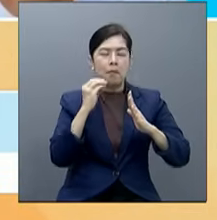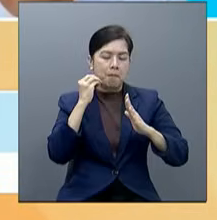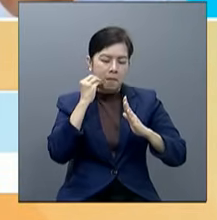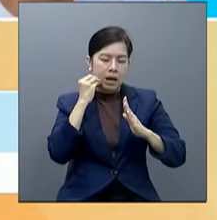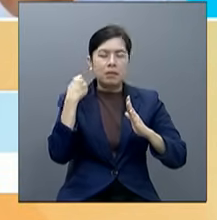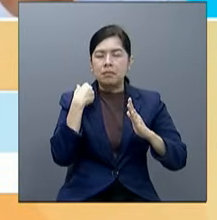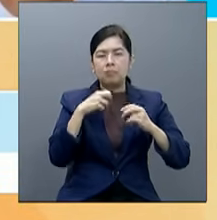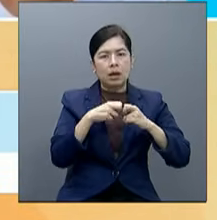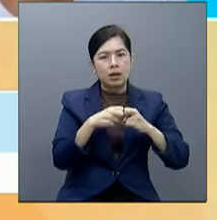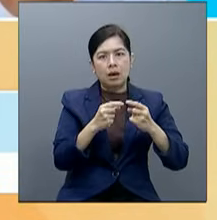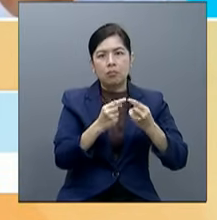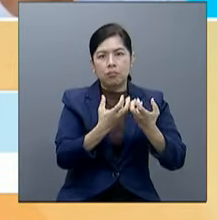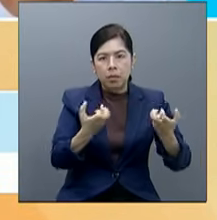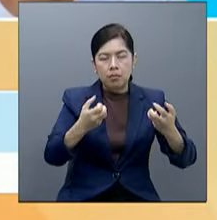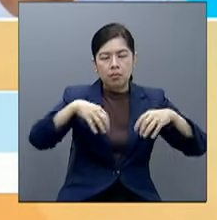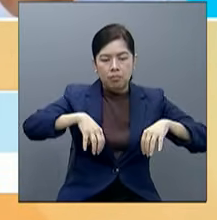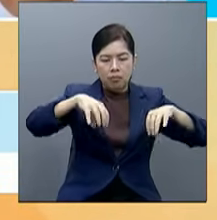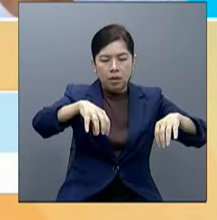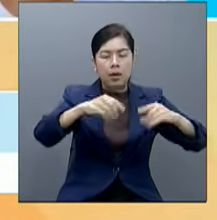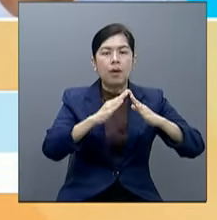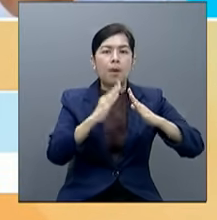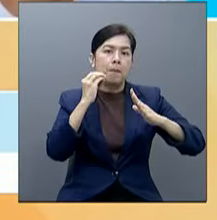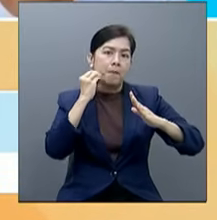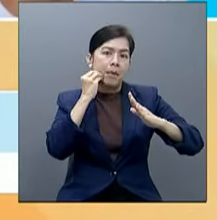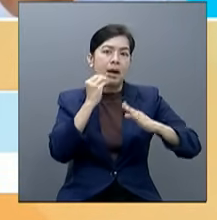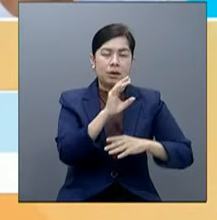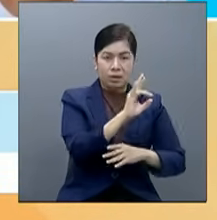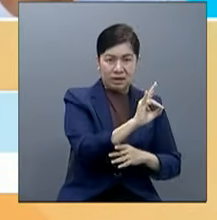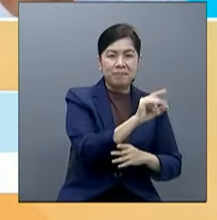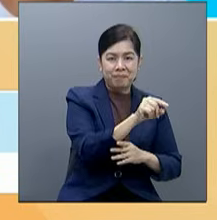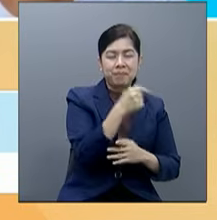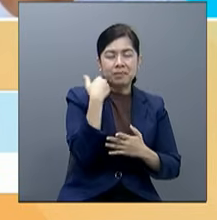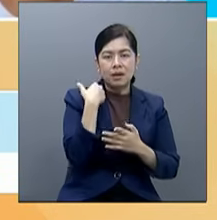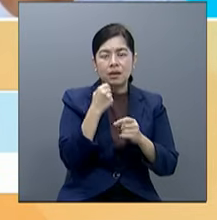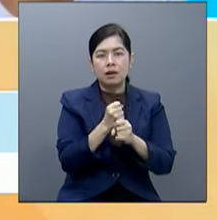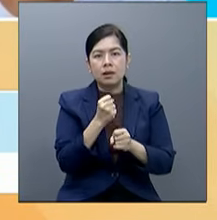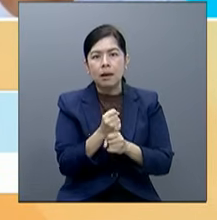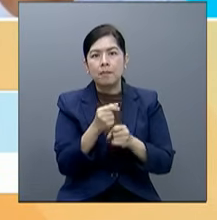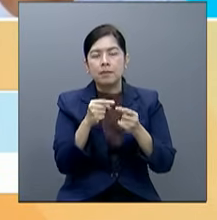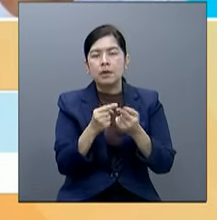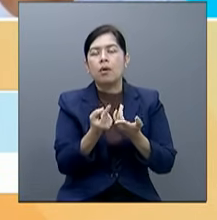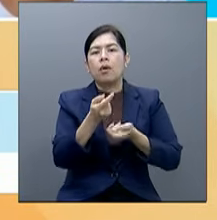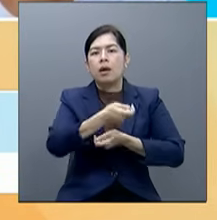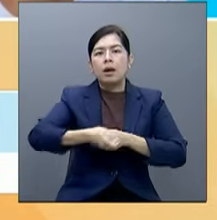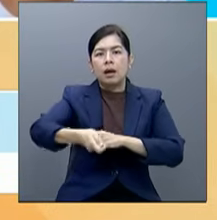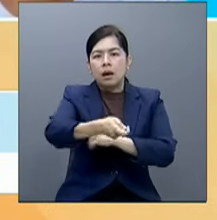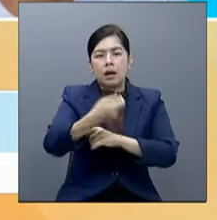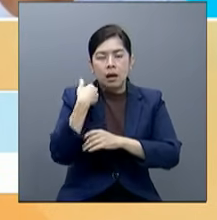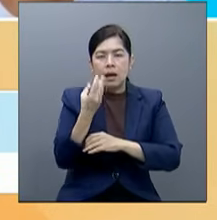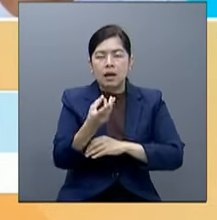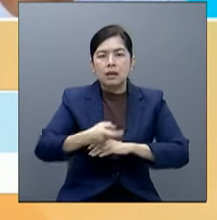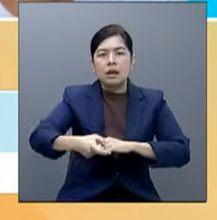าแล้วก็ถ้าเป็นเรื่องที่นาที่ทำการเกษตรเนาะยานาเนี่ยก็ไม่น่าจะเ